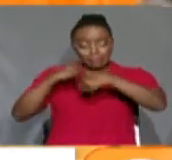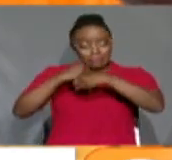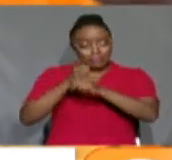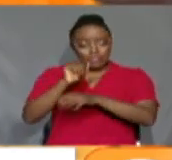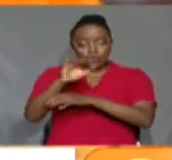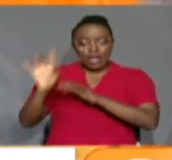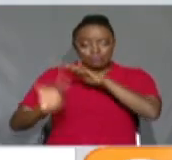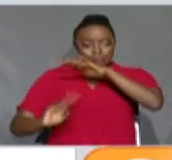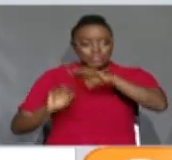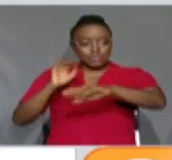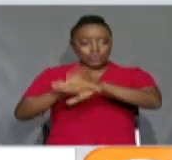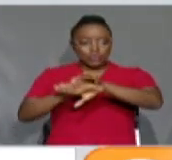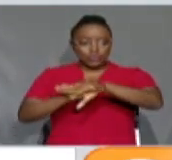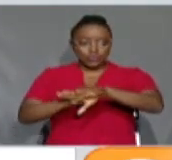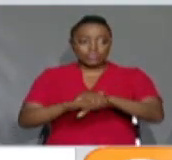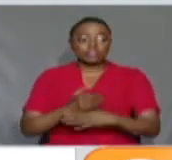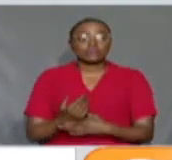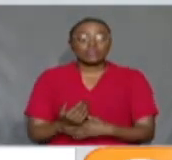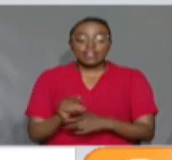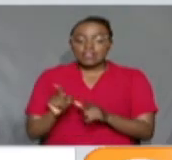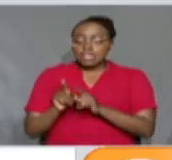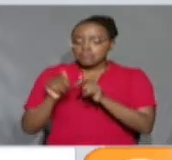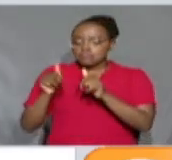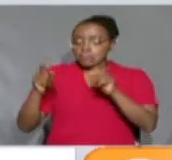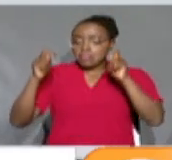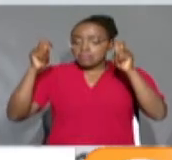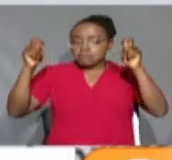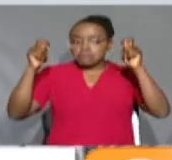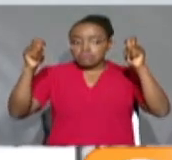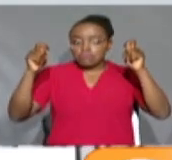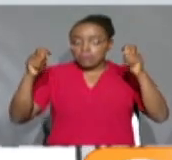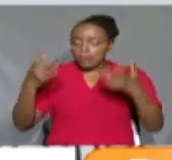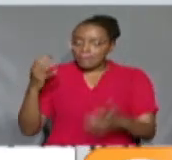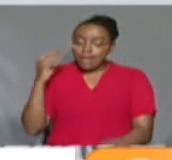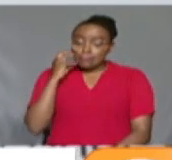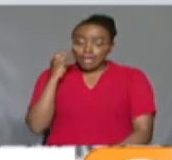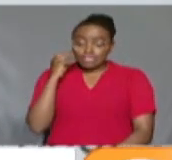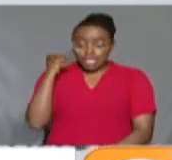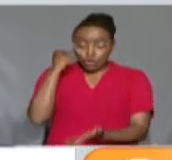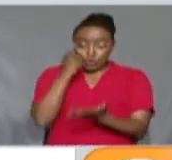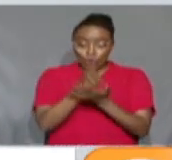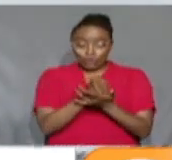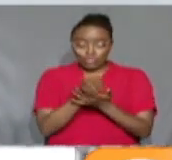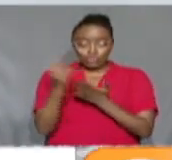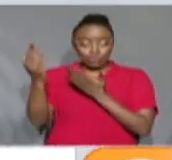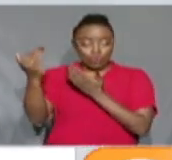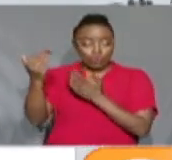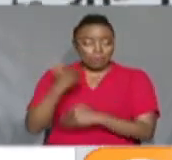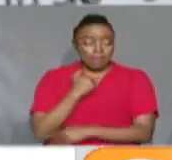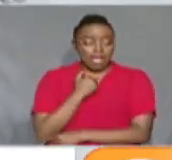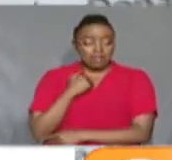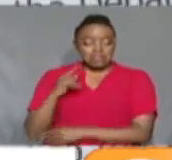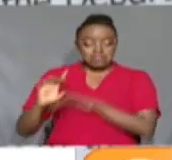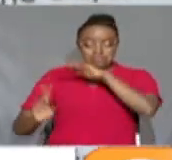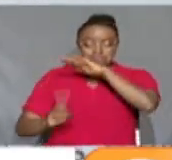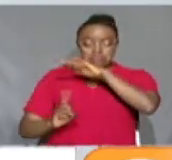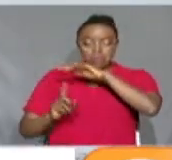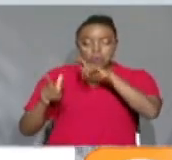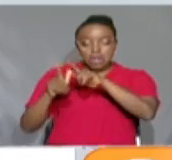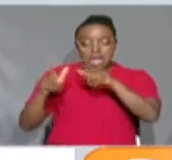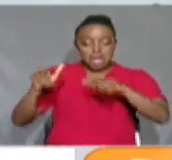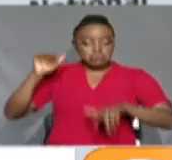ministry yako. Thank you. Kundi hili liliandamana hadi ofisi ya waziri Fred Matiangi kwa matumaini kwamba waziri huyu atawapa